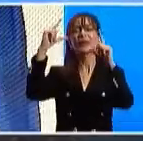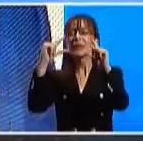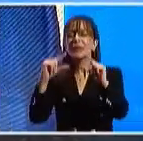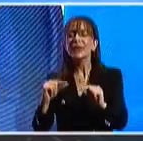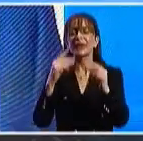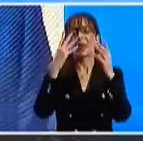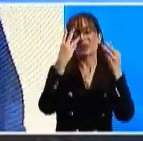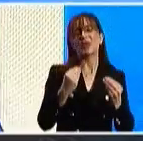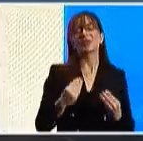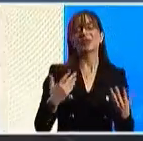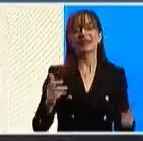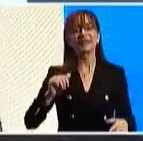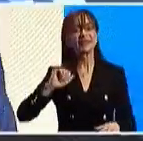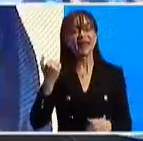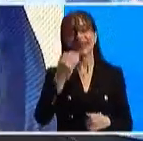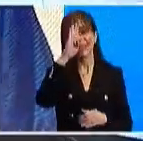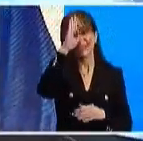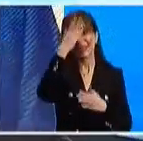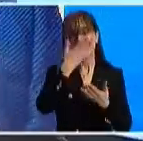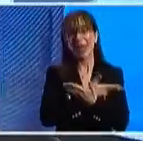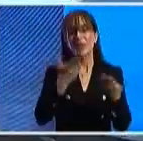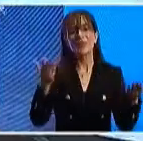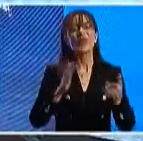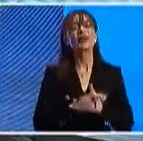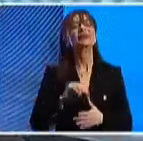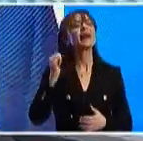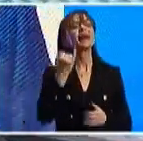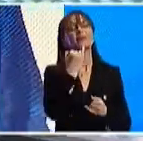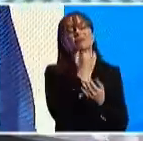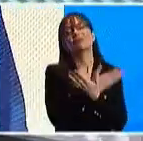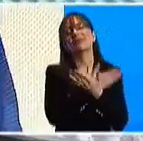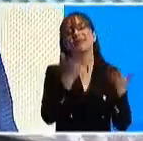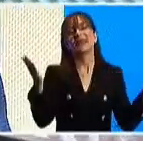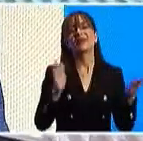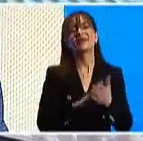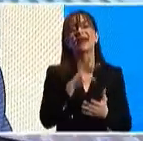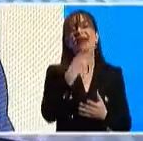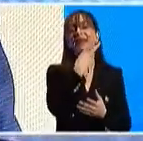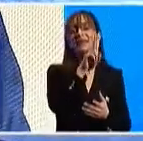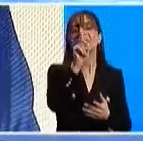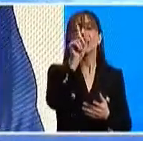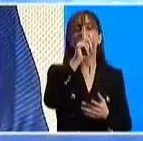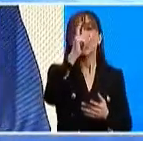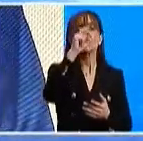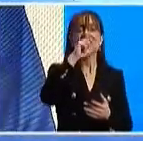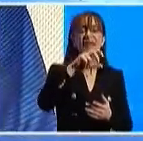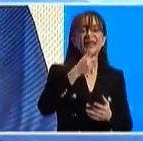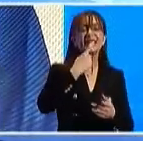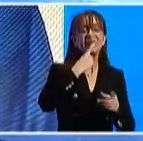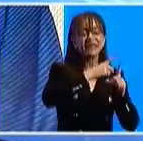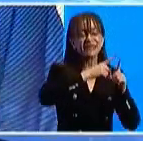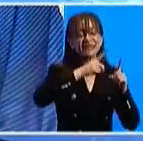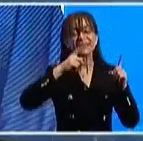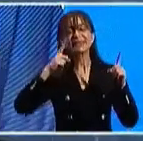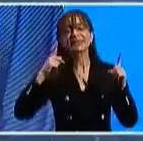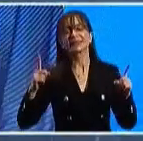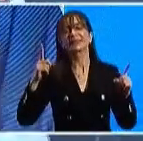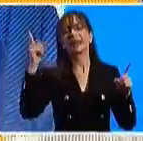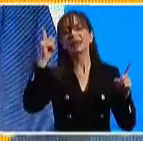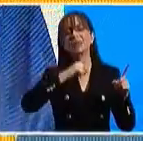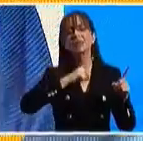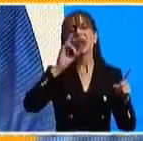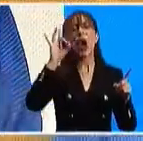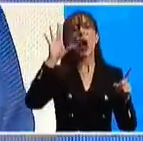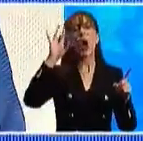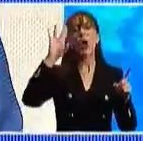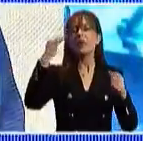değerli İstanbullular, kıymetli misafirler, 2018'den bu yana otomobil sayımız %15 artarken bir